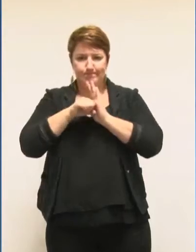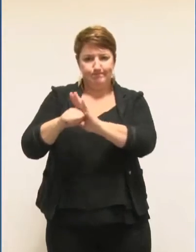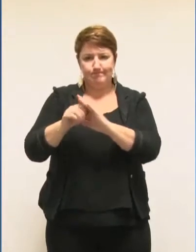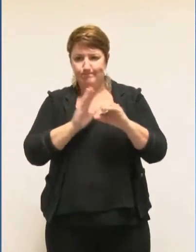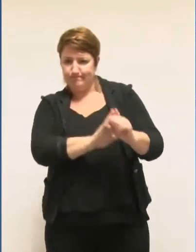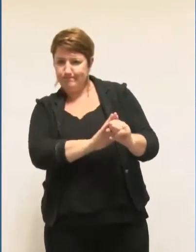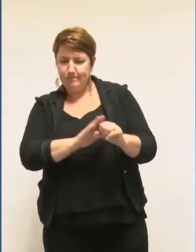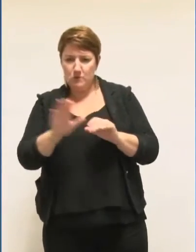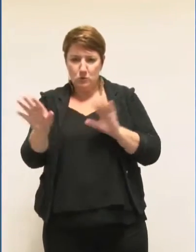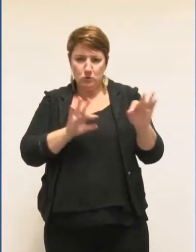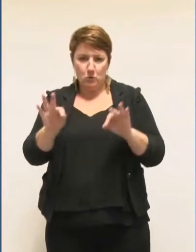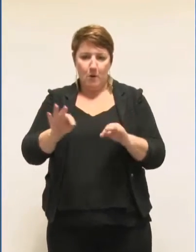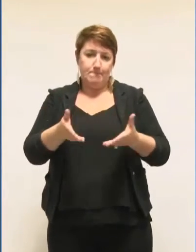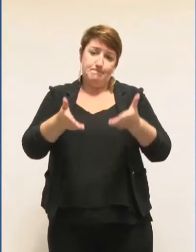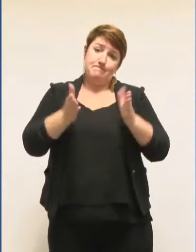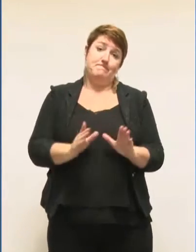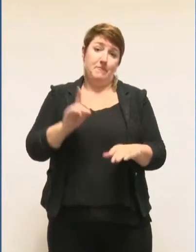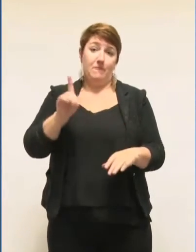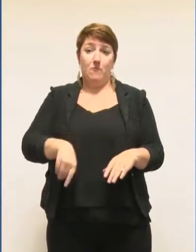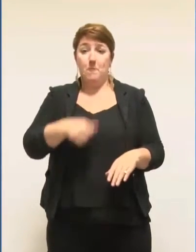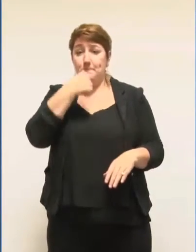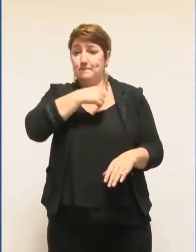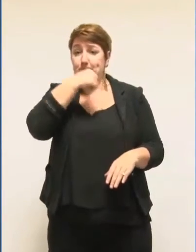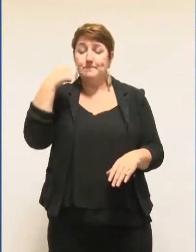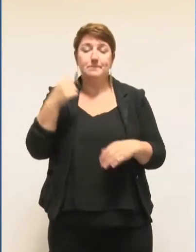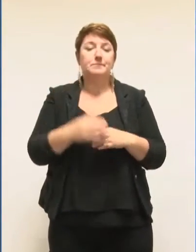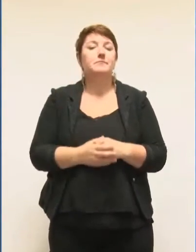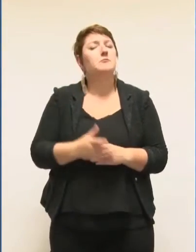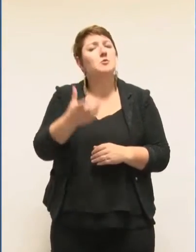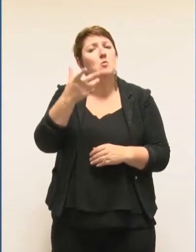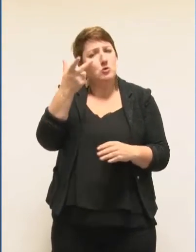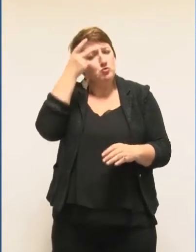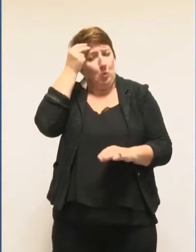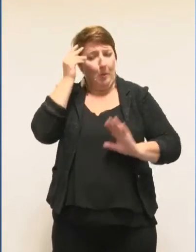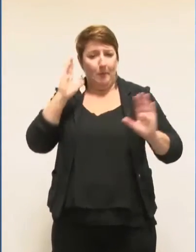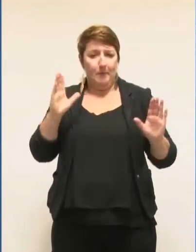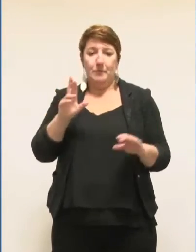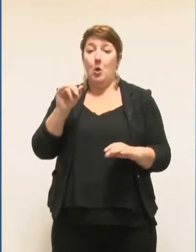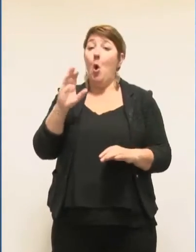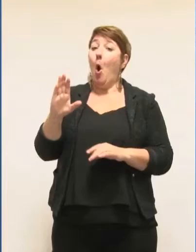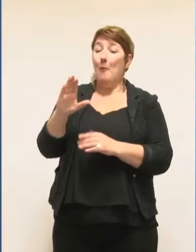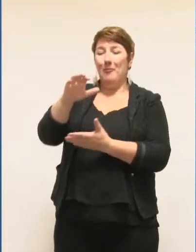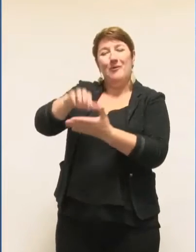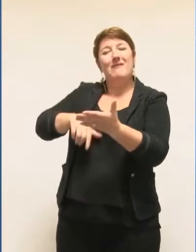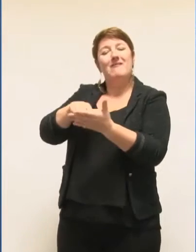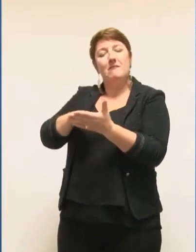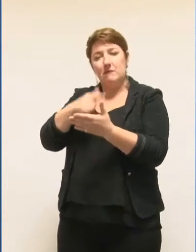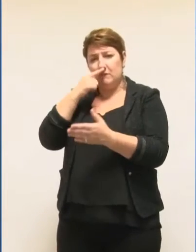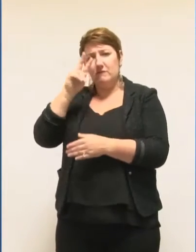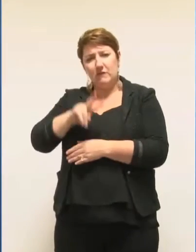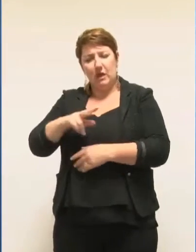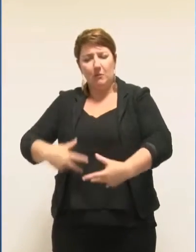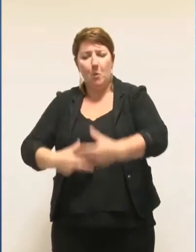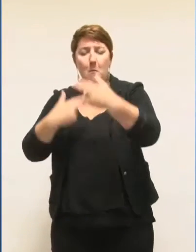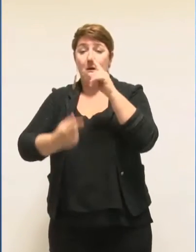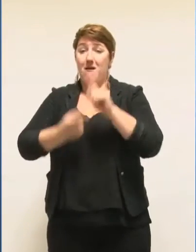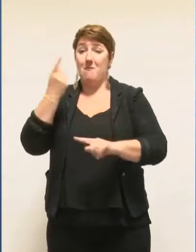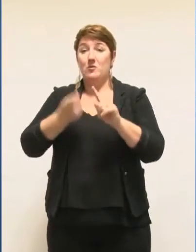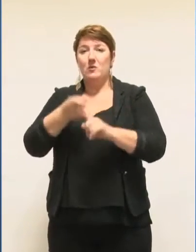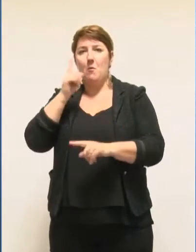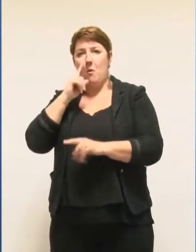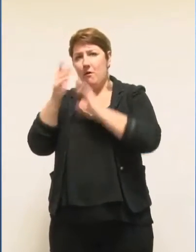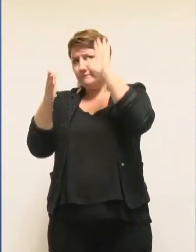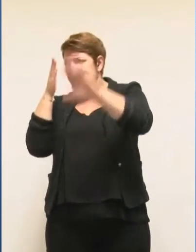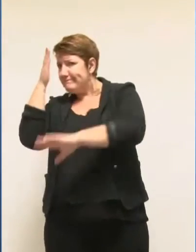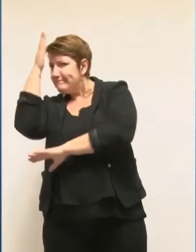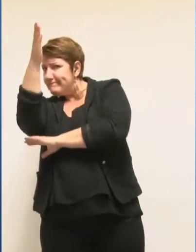ne l'oublie pas. Le ROB, c'est donc une étape importante, car si les directions sont tracées, nous espérons qu'il puisse y avoir encore une place